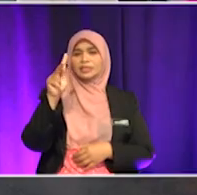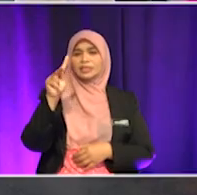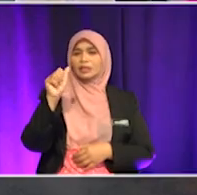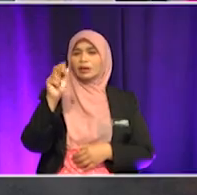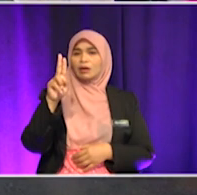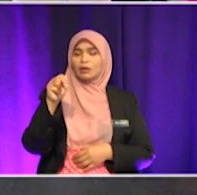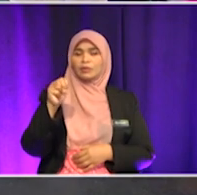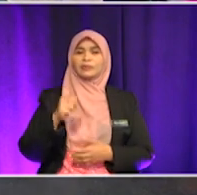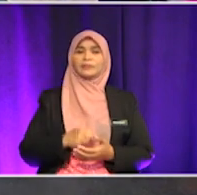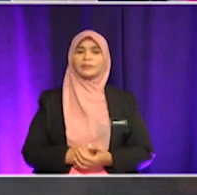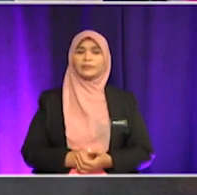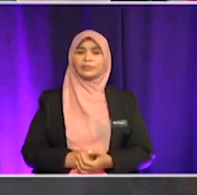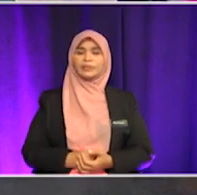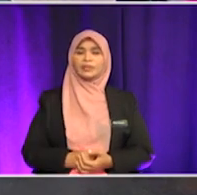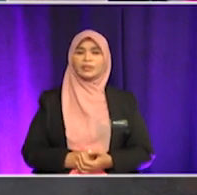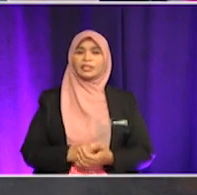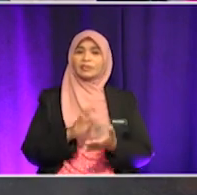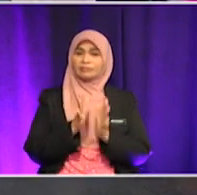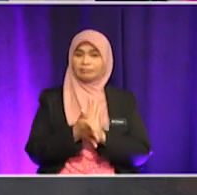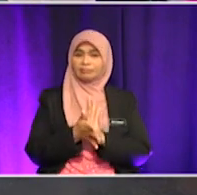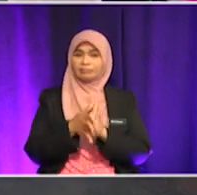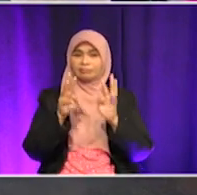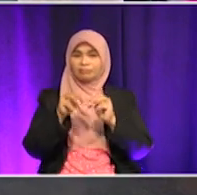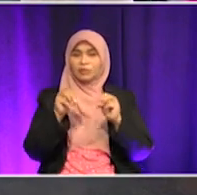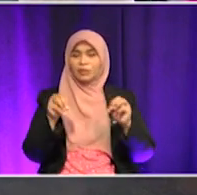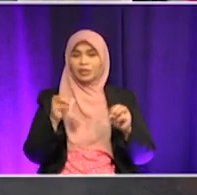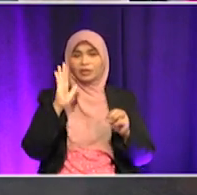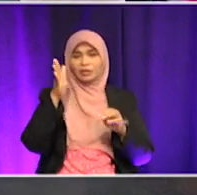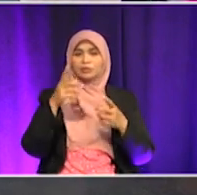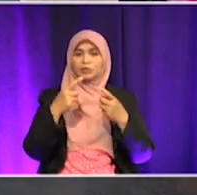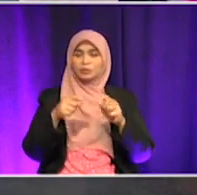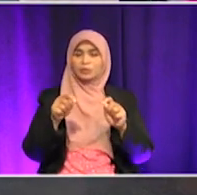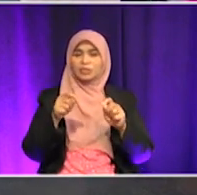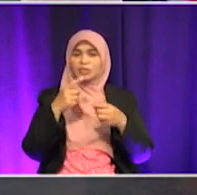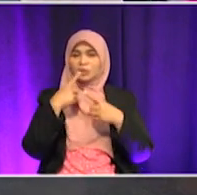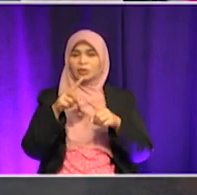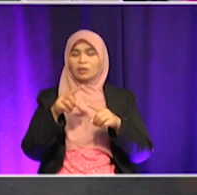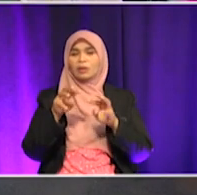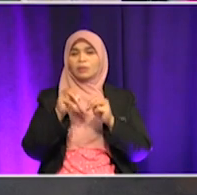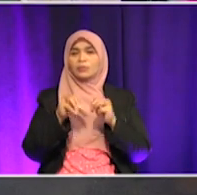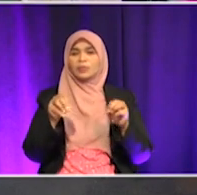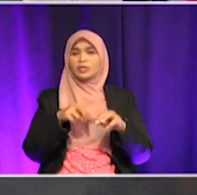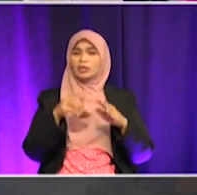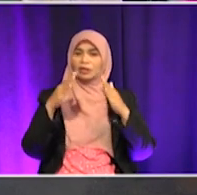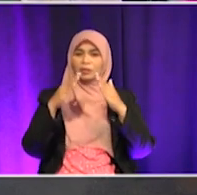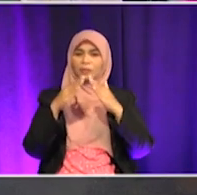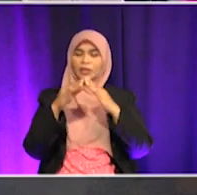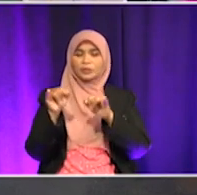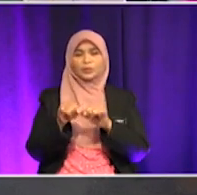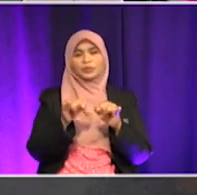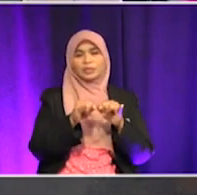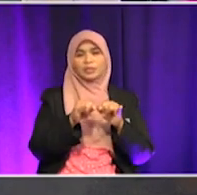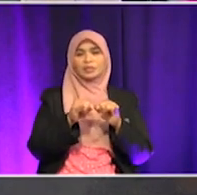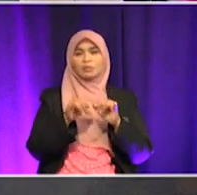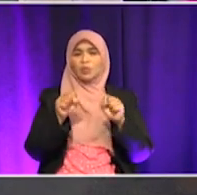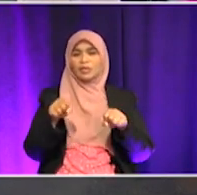jawab. Boleh, tak ada masalah. Jadi Abang Ifah pun akan cuba jawab di sini dan murid-murid di rumah juga diajak, diseru untuk sama-sama kita